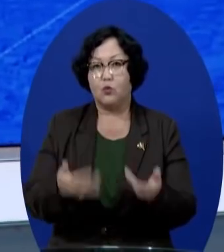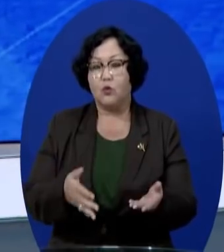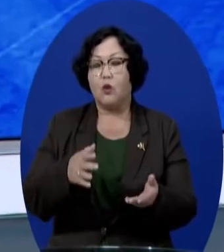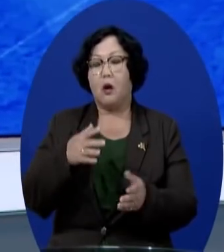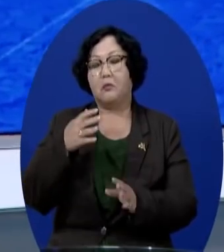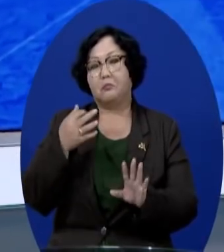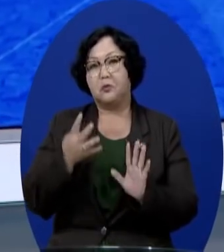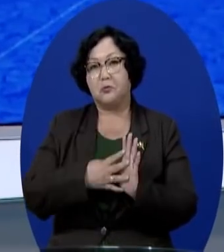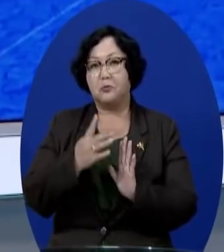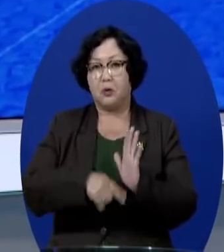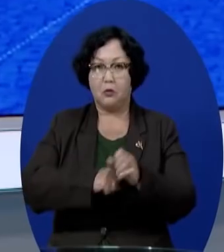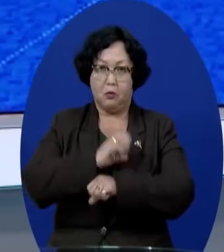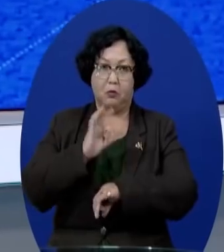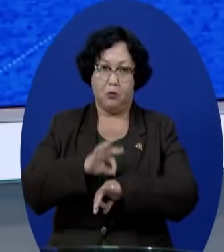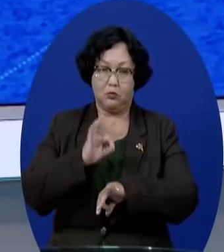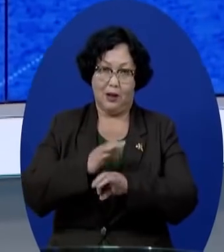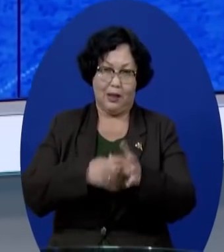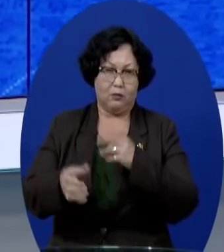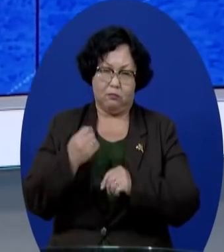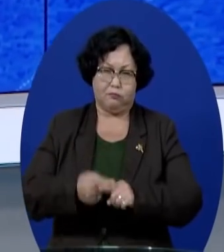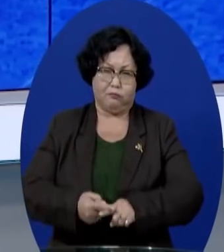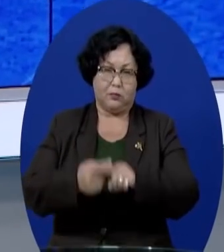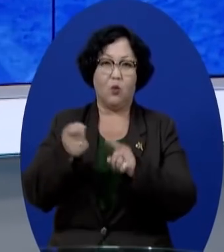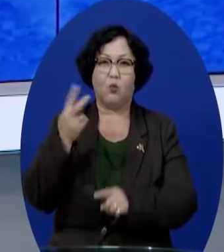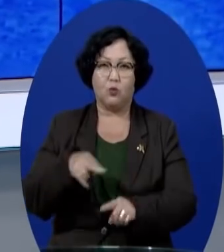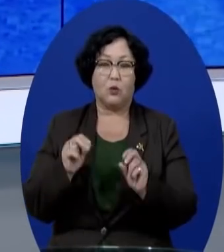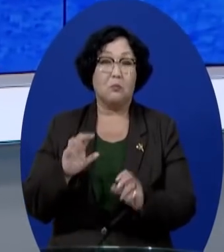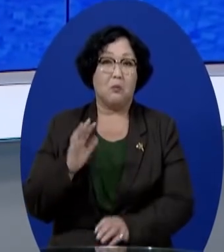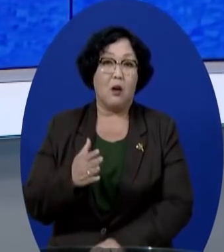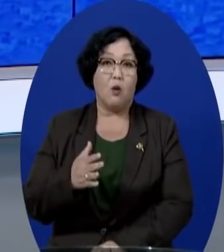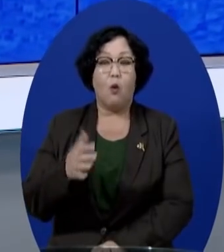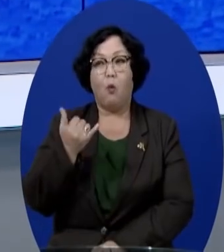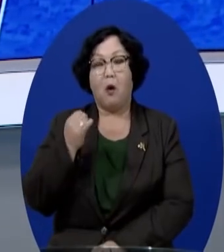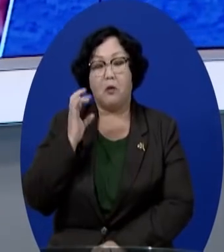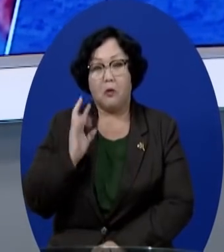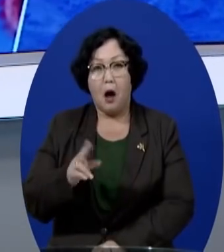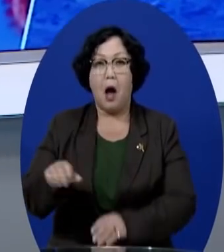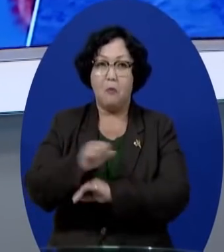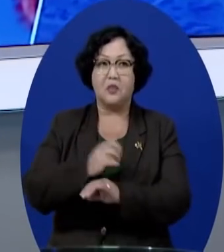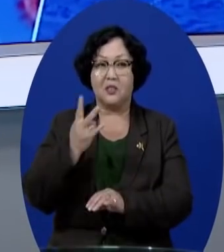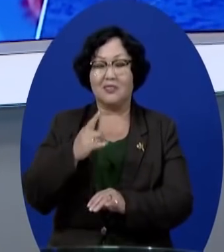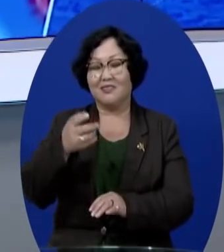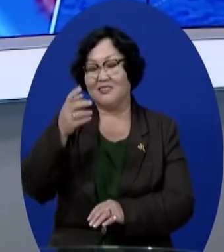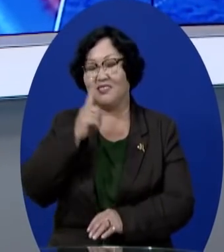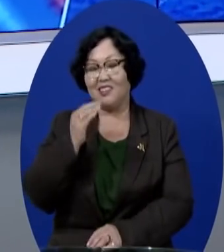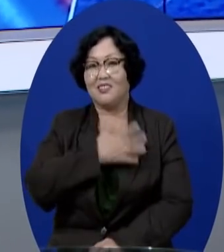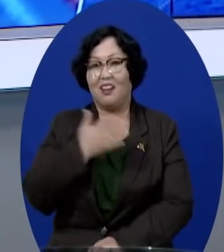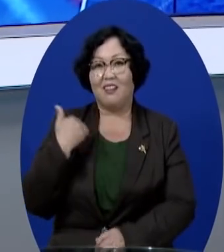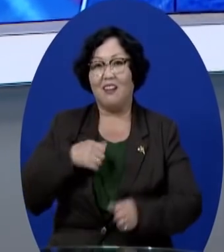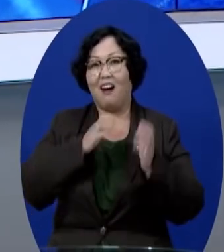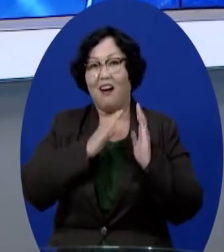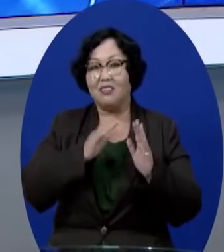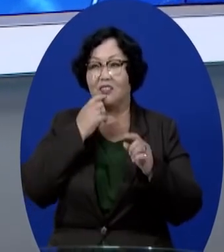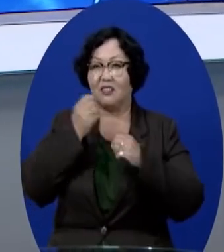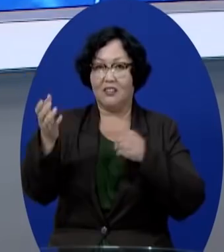халдвар нэмэгдэж хүндрэл гарах эрсдэл өндөр байна. Улсын онцгой комиссаас аймаг нийслэлийн засаг дарга нар хурдан мориолон бүхэн барилдааныг өнөөдрөөс эхлээд